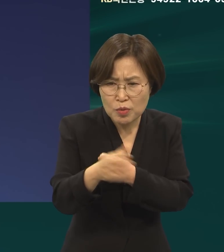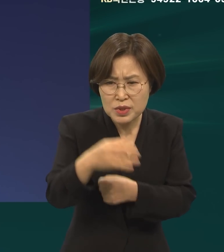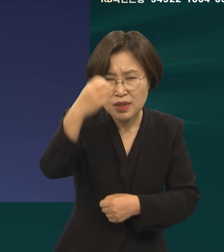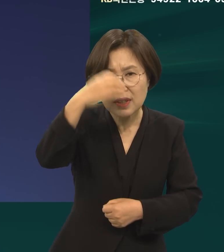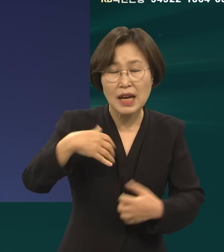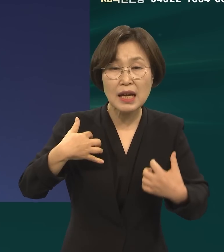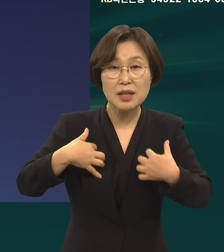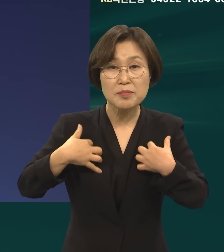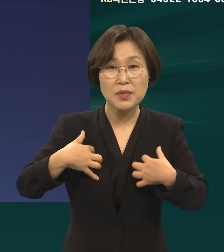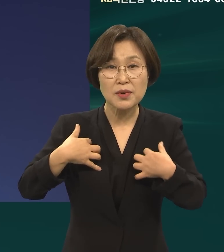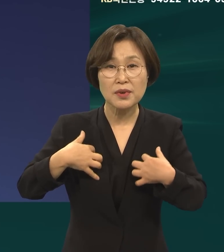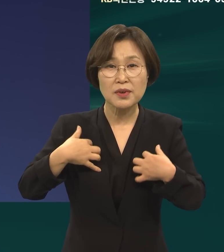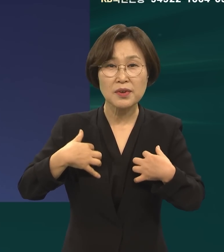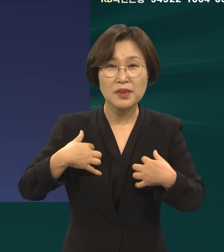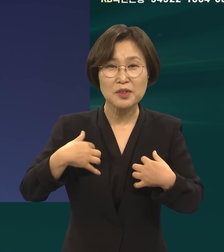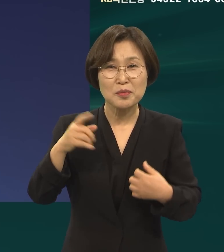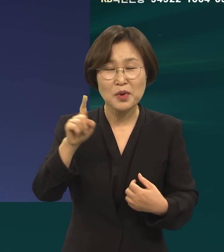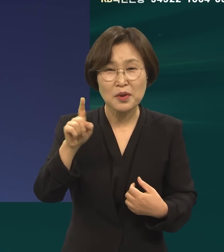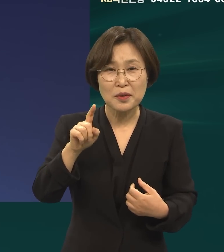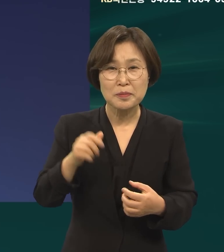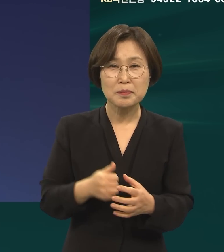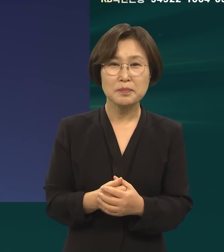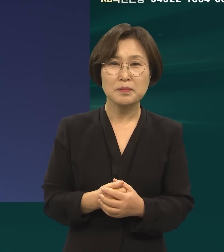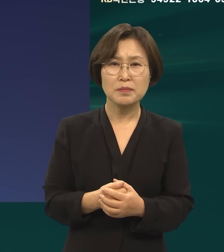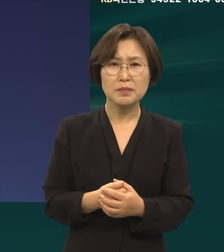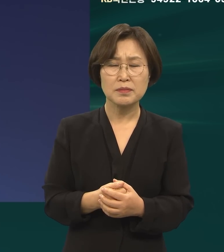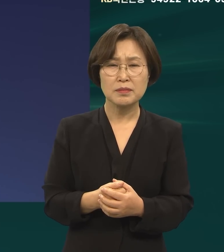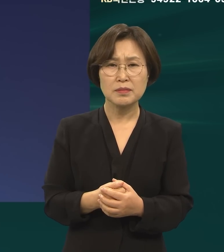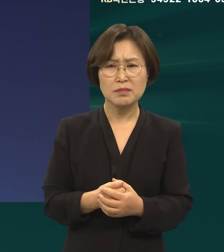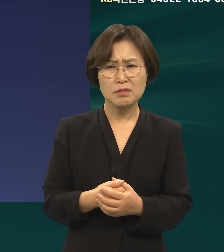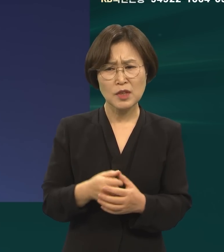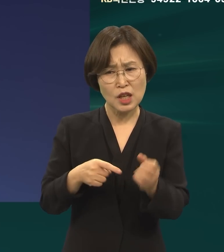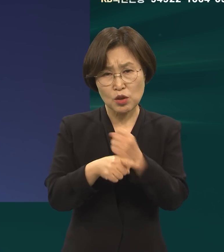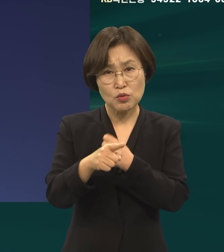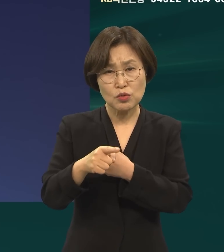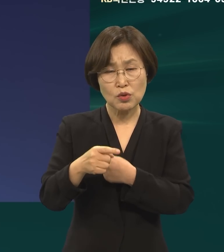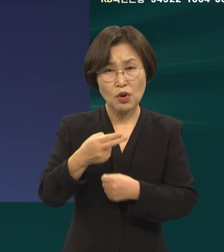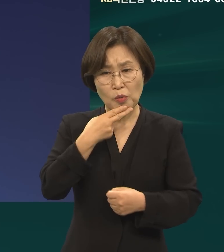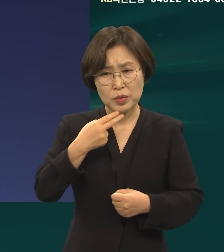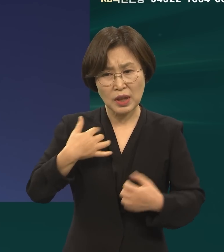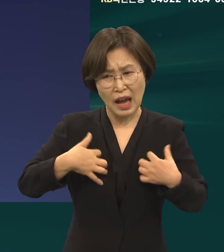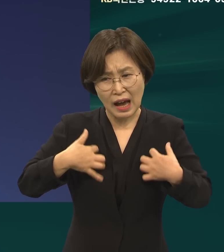것은, 굉장히 죄송합니다 이런 용어를 써, 미친놈입니다.